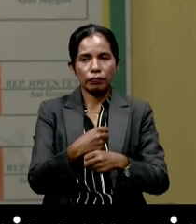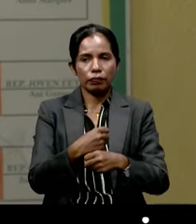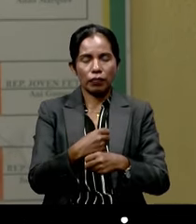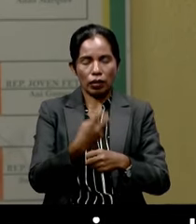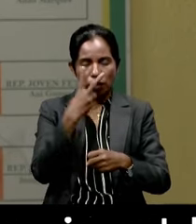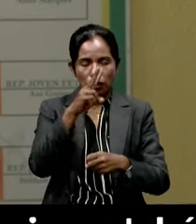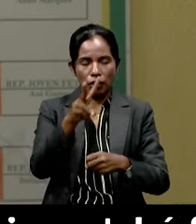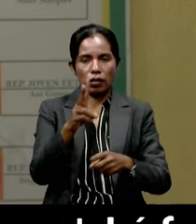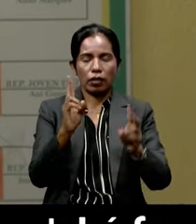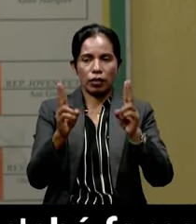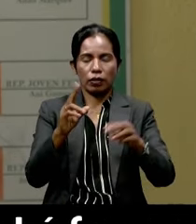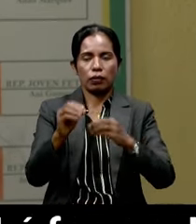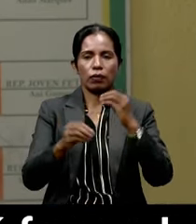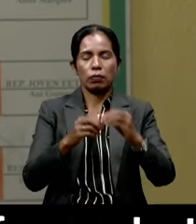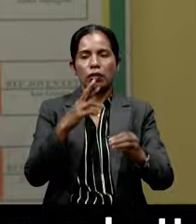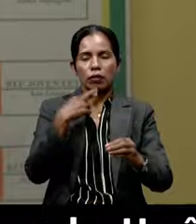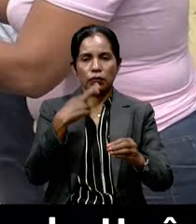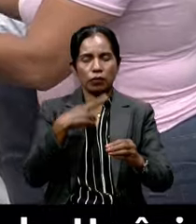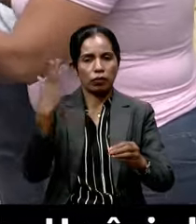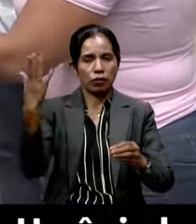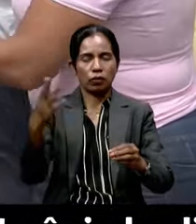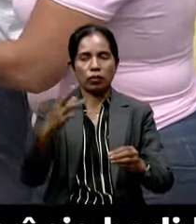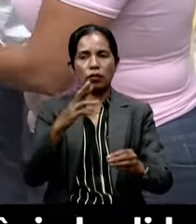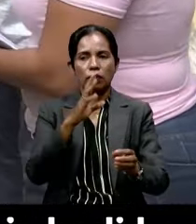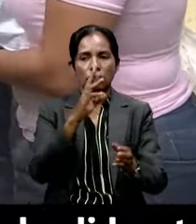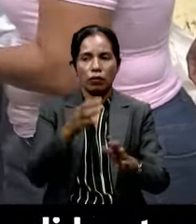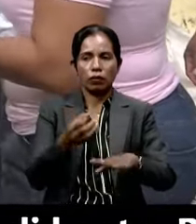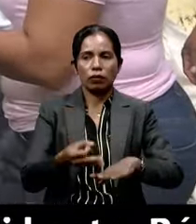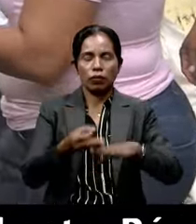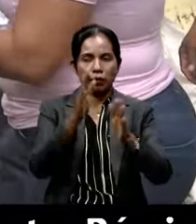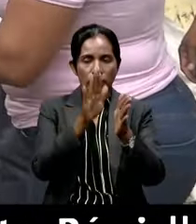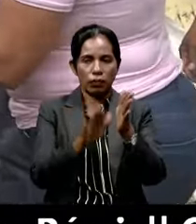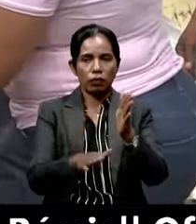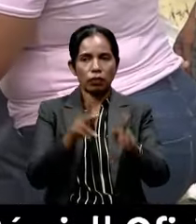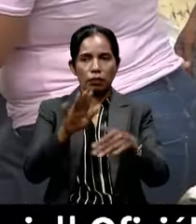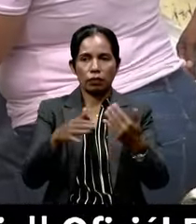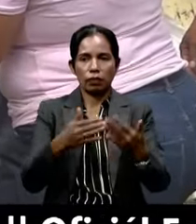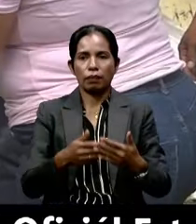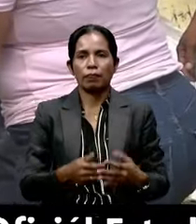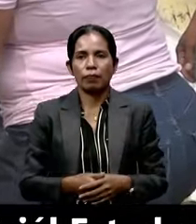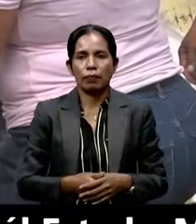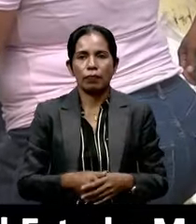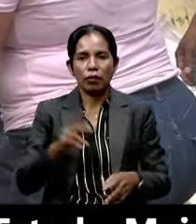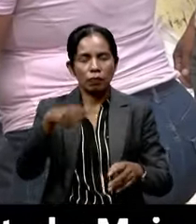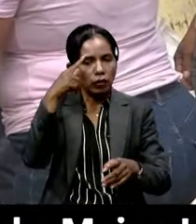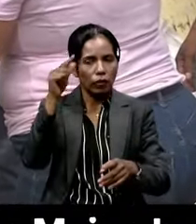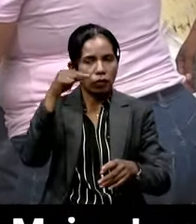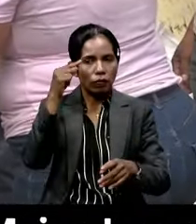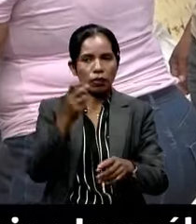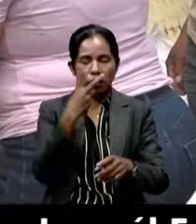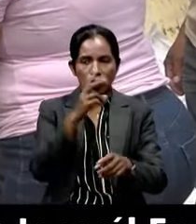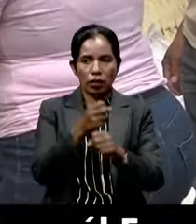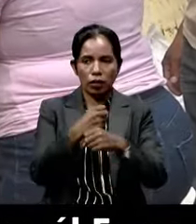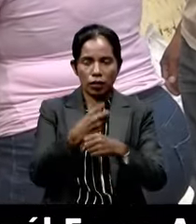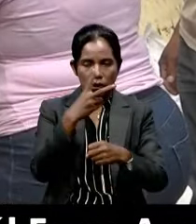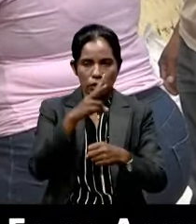intervensaun pos ba iha polim barat ba iha tina komunidad sira orang kata politika guberno atau halon sana masih durante